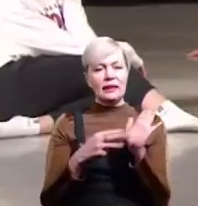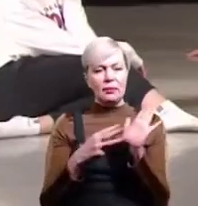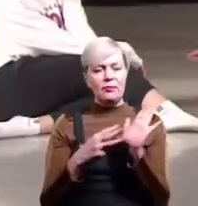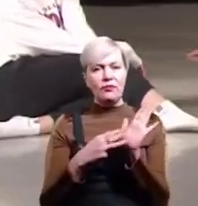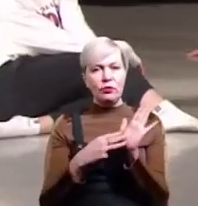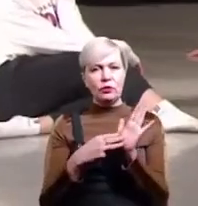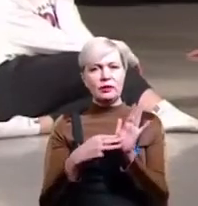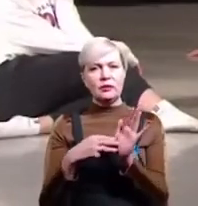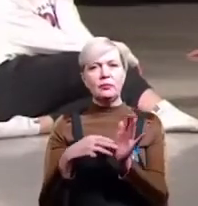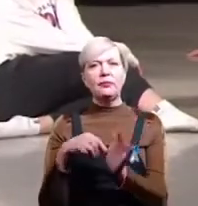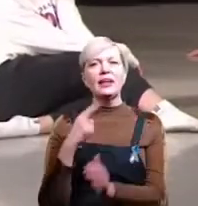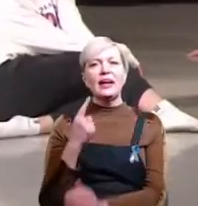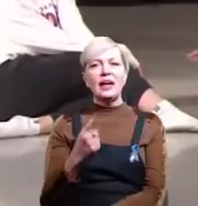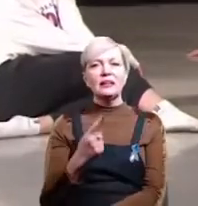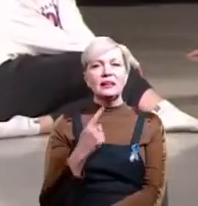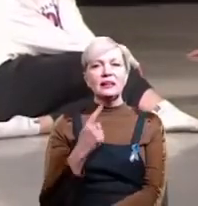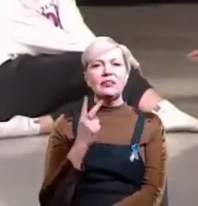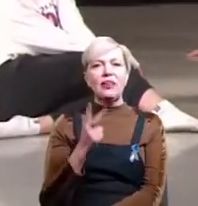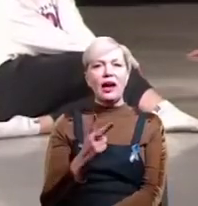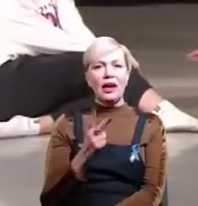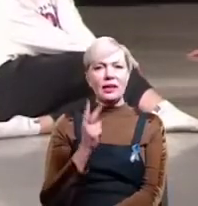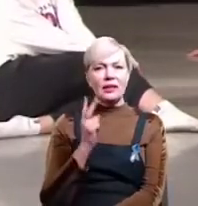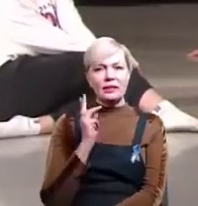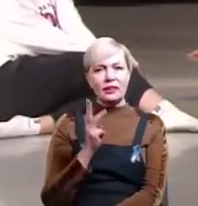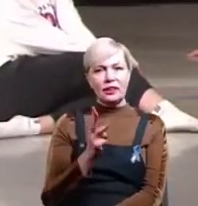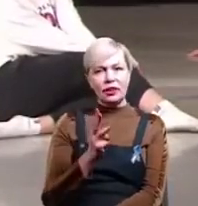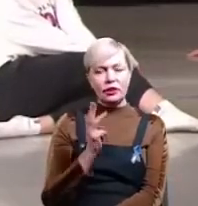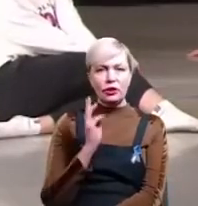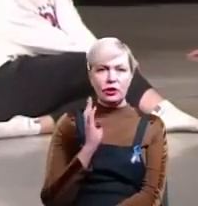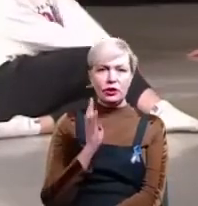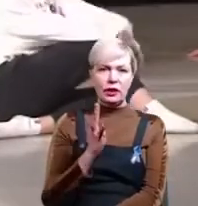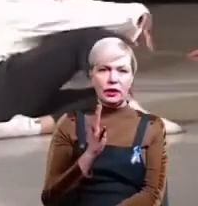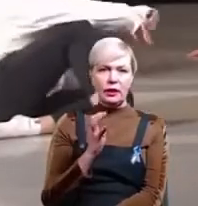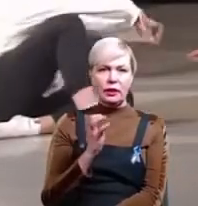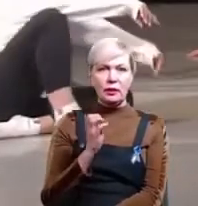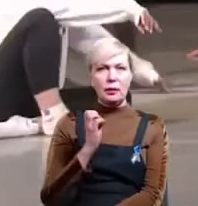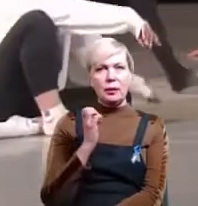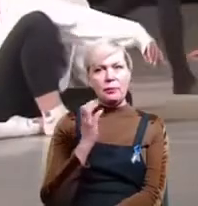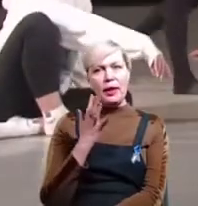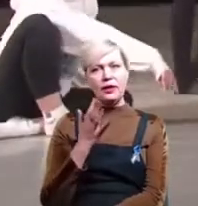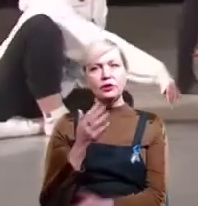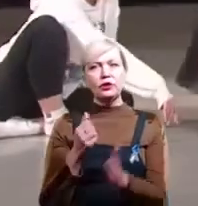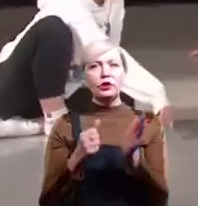7, 8. И раз, два, три, четыре, поднимаемся,